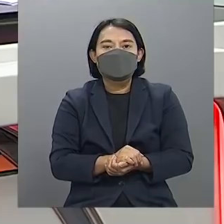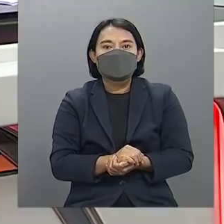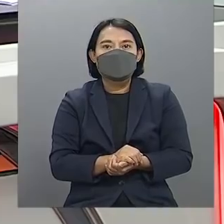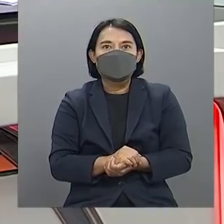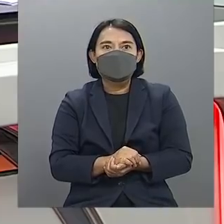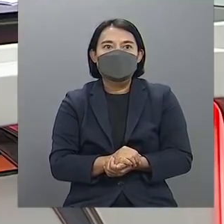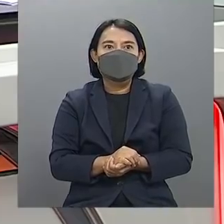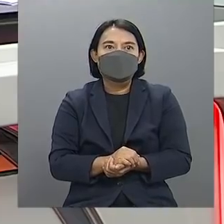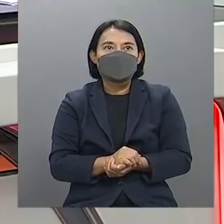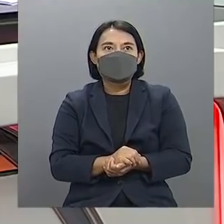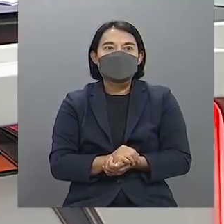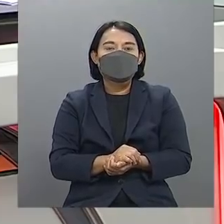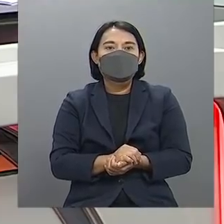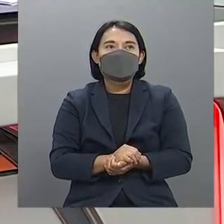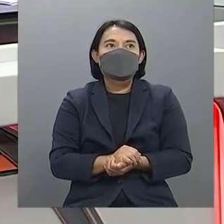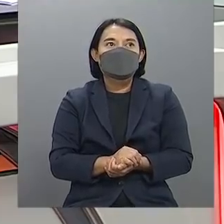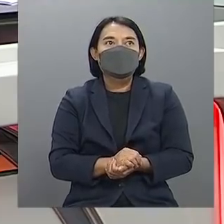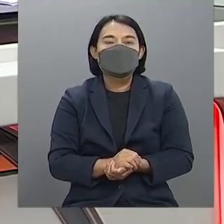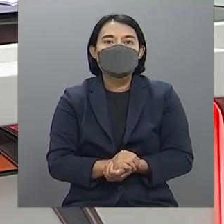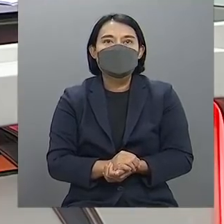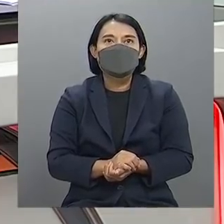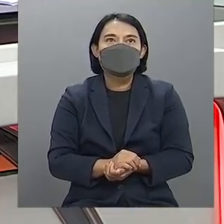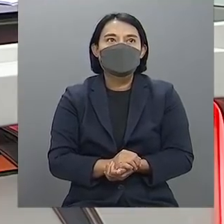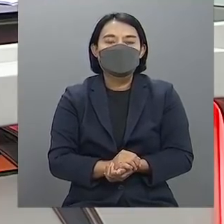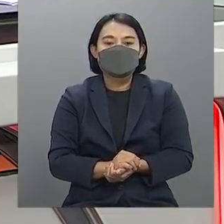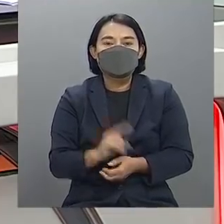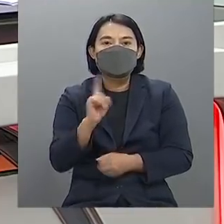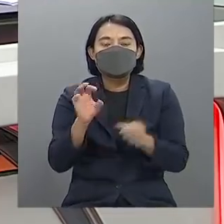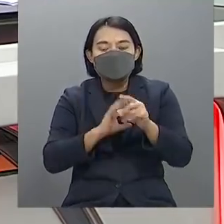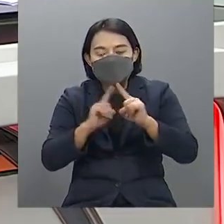กพช.แล้วนะคะว่าจะมีแนวโน้มจะออกมายังไงในการพูดคุยหารือกันในวันนี้นะคะ